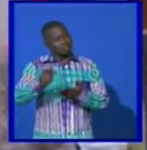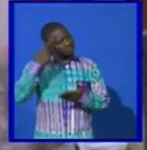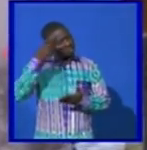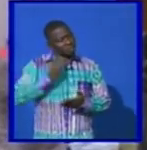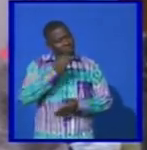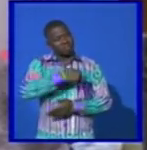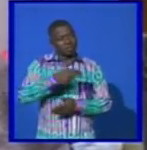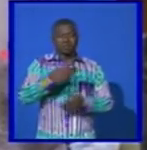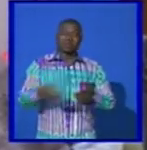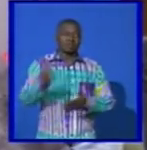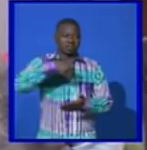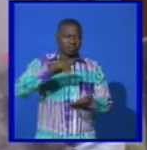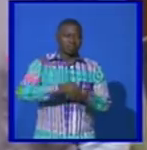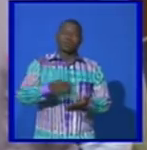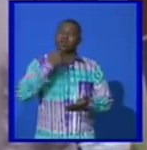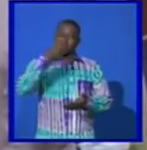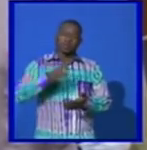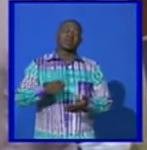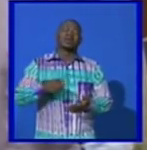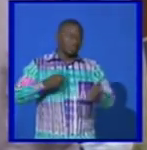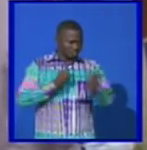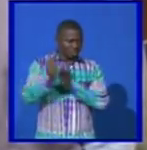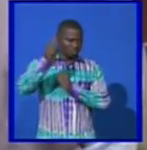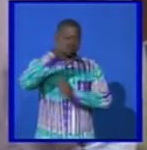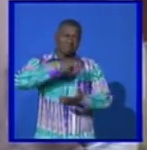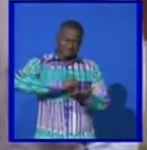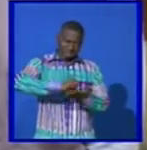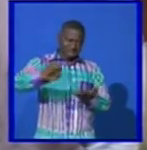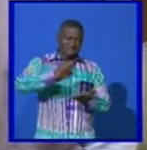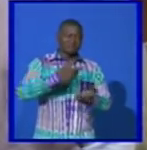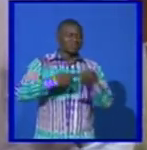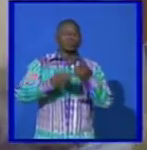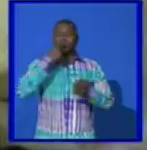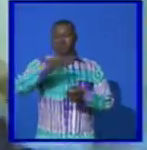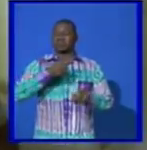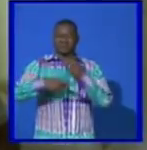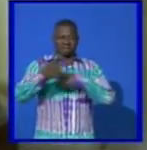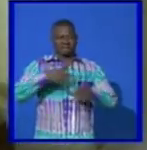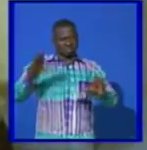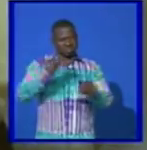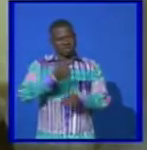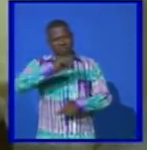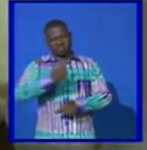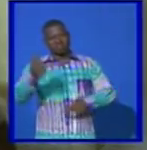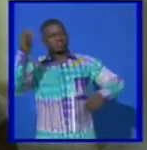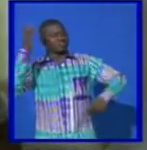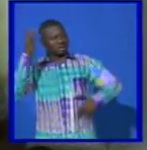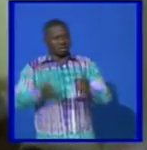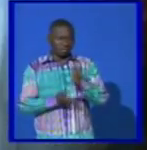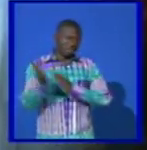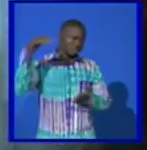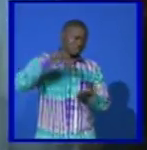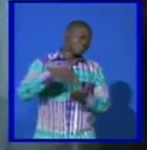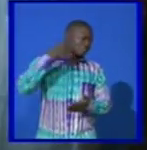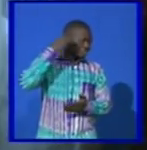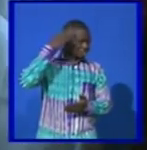milieu hospitalier soit encore plus sain et qu'on ne vienne pas à l'hôpital et récolter des maladies pour repartir à la maison. Et toutes ces doléances trouveront bien